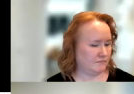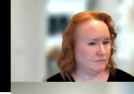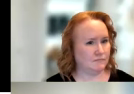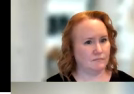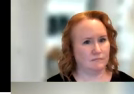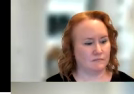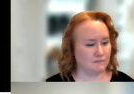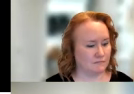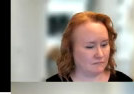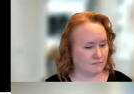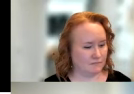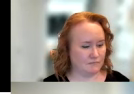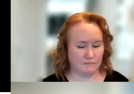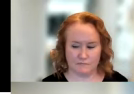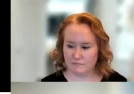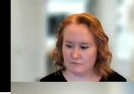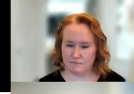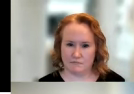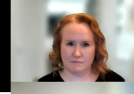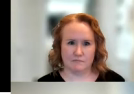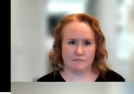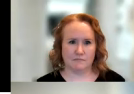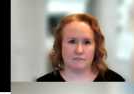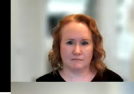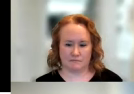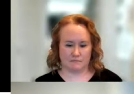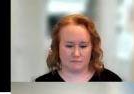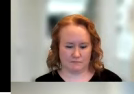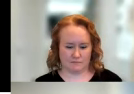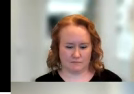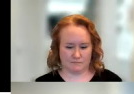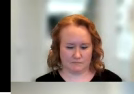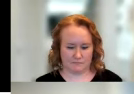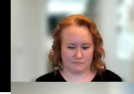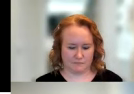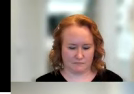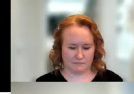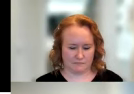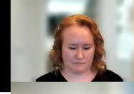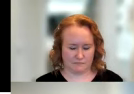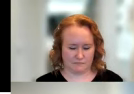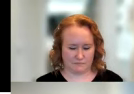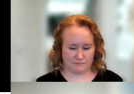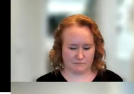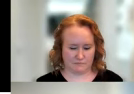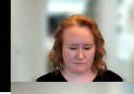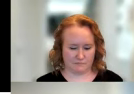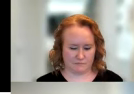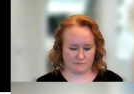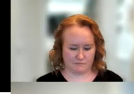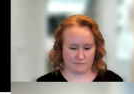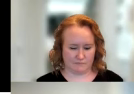som tilgjengelighetsdirektivet regulerer av disse varene, jo selve utformingen av brukergrensesnitt og